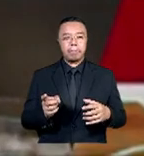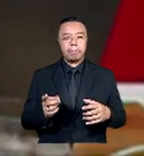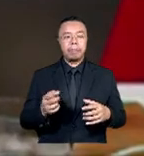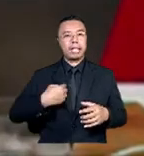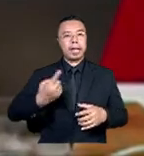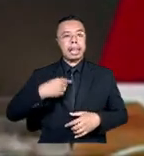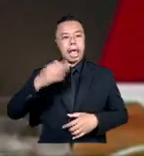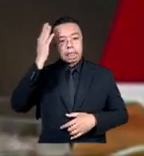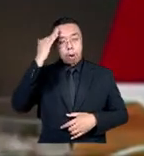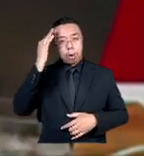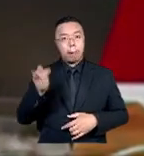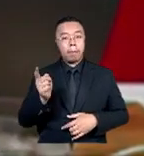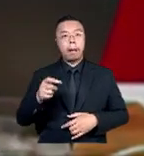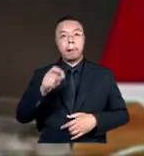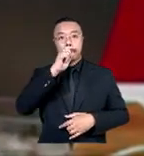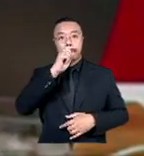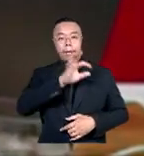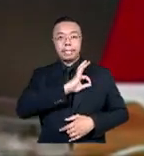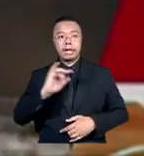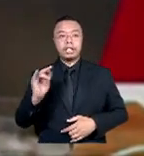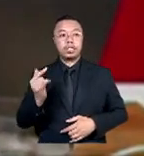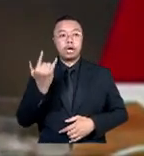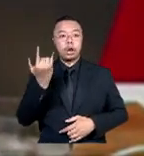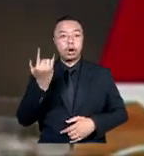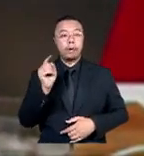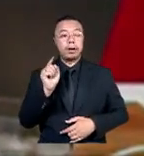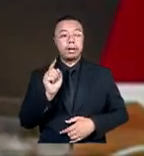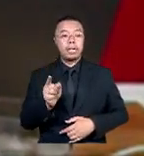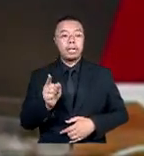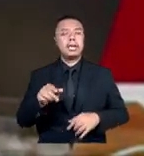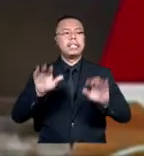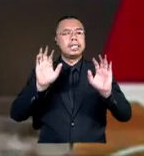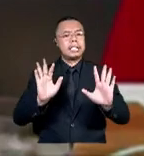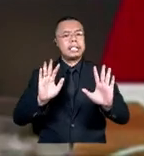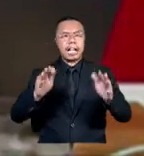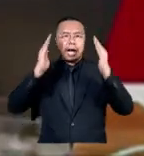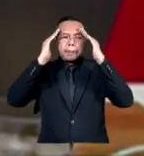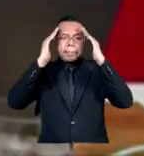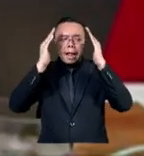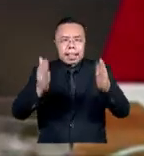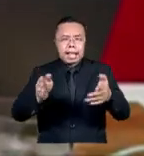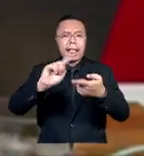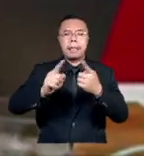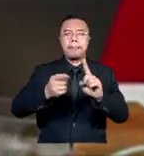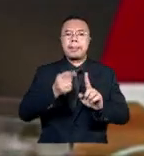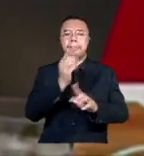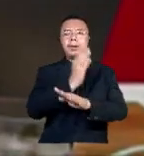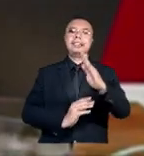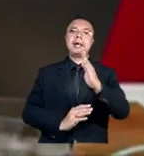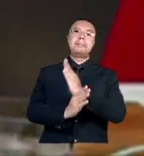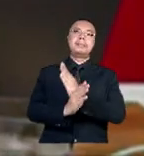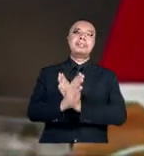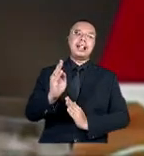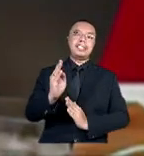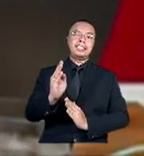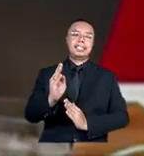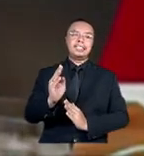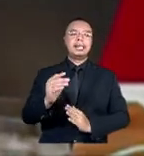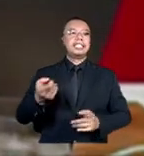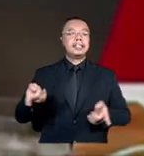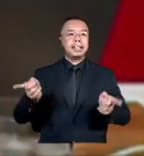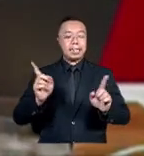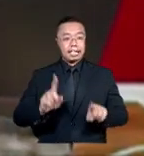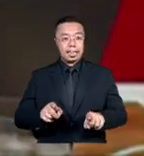Jadi, yang kita ketahui bahwa Bapak Presiden Joko Widodo adalah sangat memperhatikan teman-teman penyandang disabilitas.